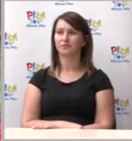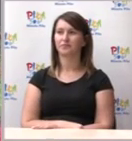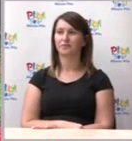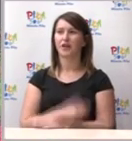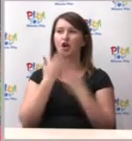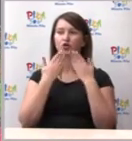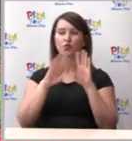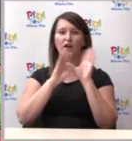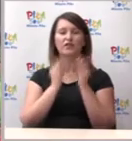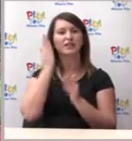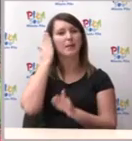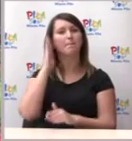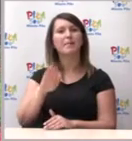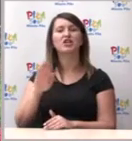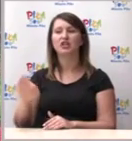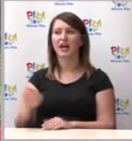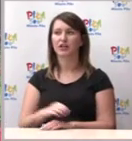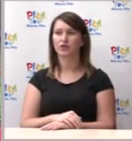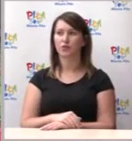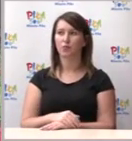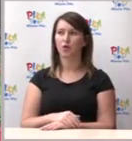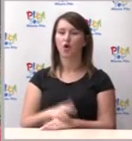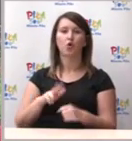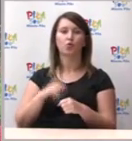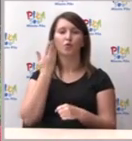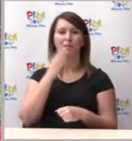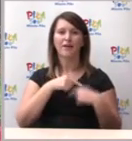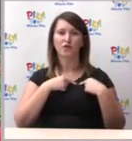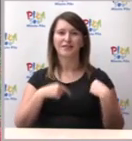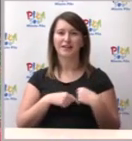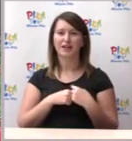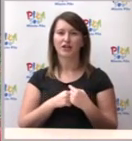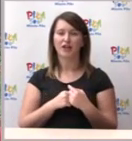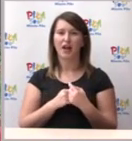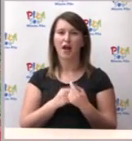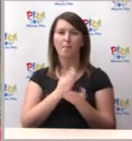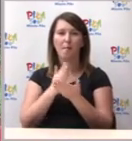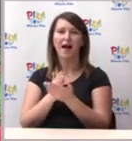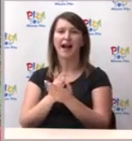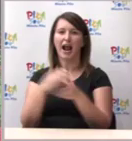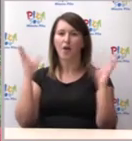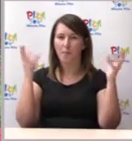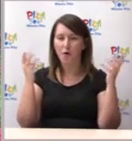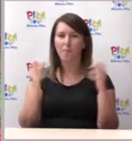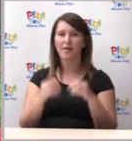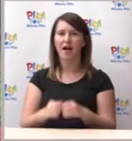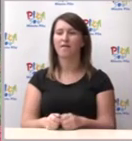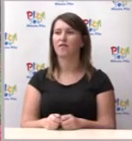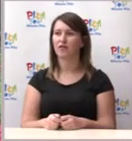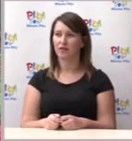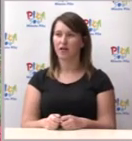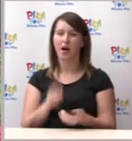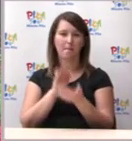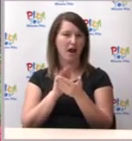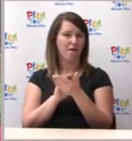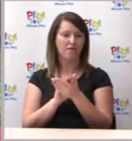Piły, którzy bardzo serdecznie dopingują biegaczy i oni są szczęśliwi, że mogą tu